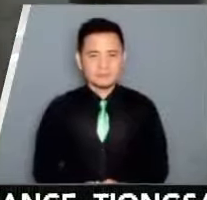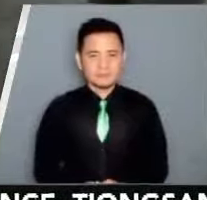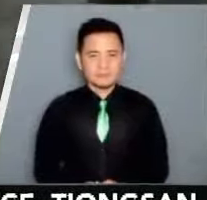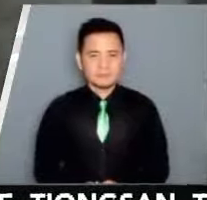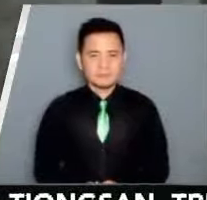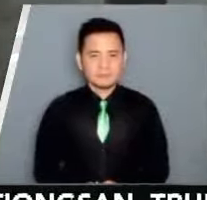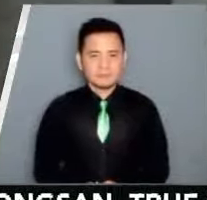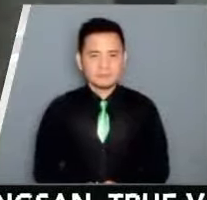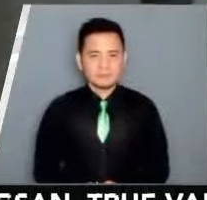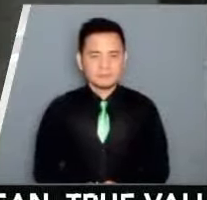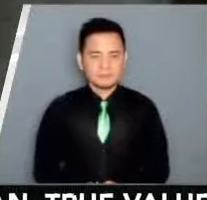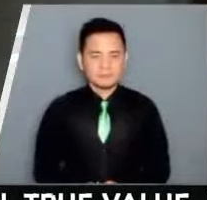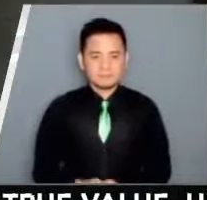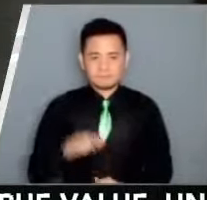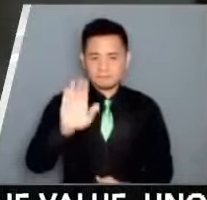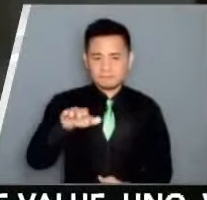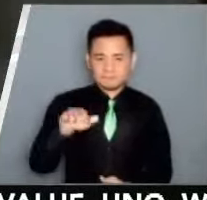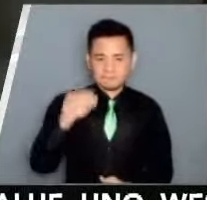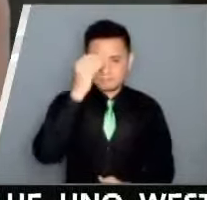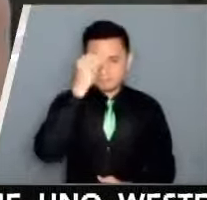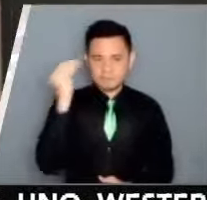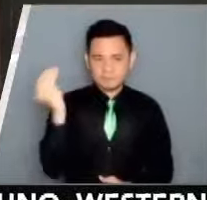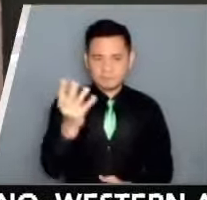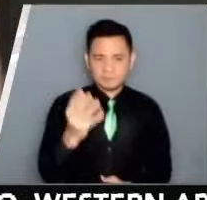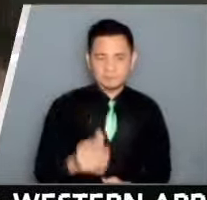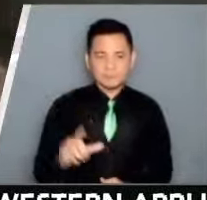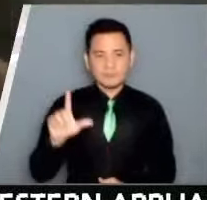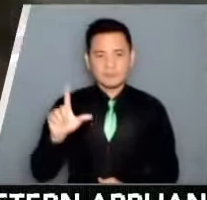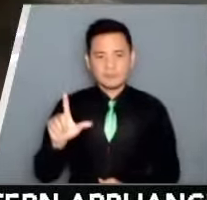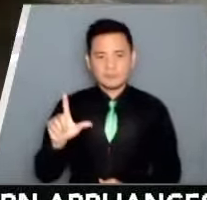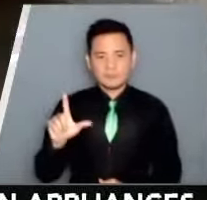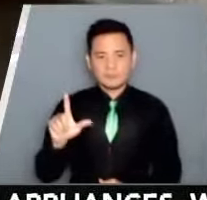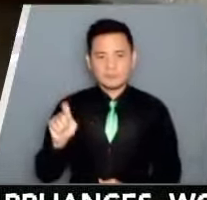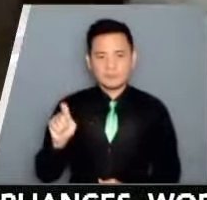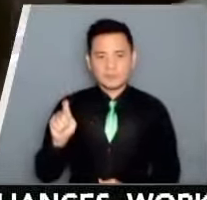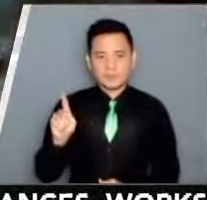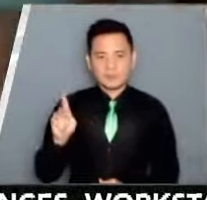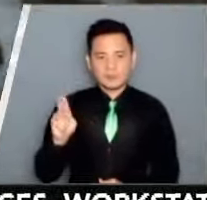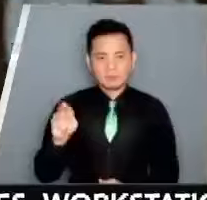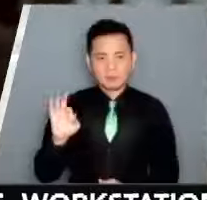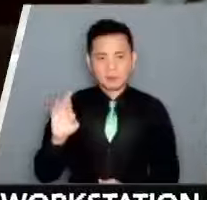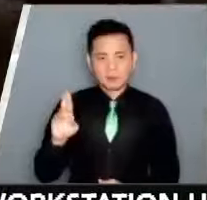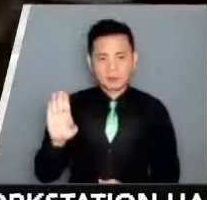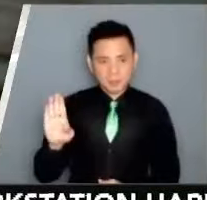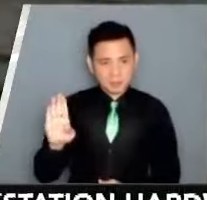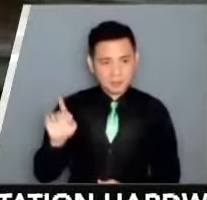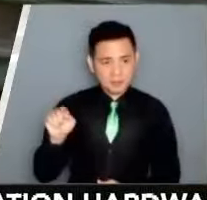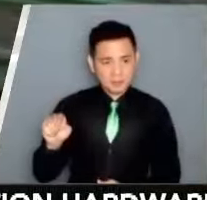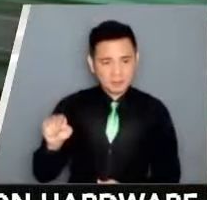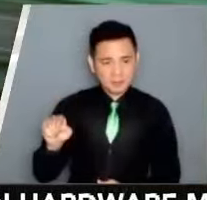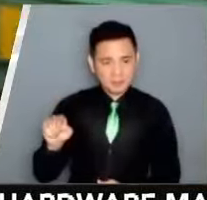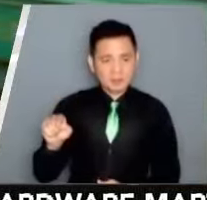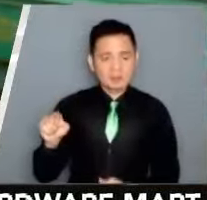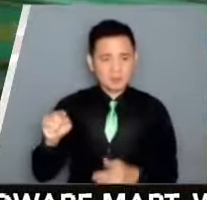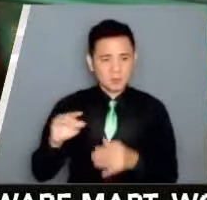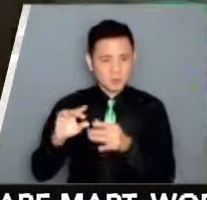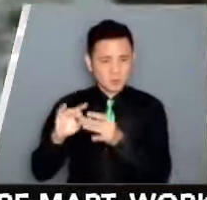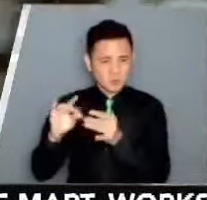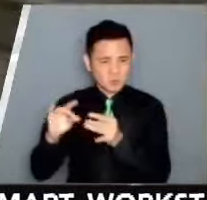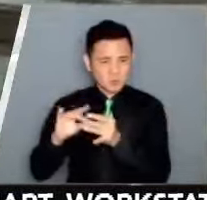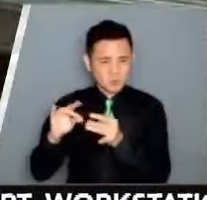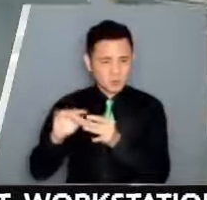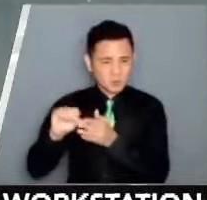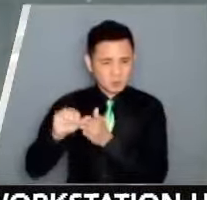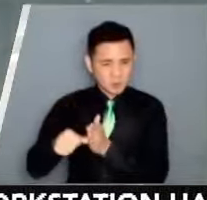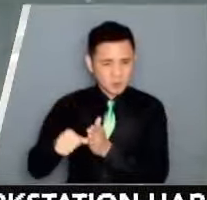Sa kaugnay po na balita, iginiit ng Land Transportation Franchising and Regulatory Board o LTFRB na may kapangyarihan ang ahensya